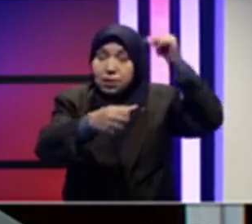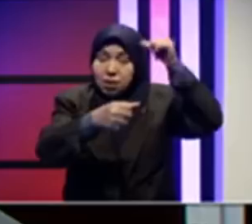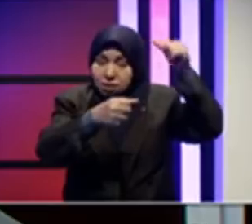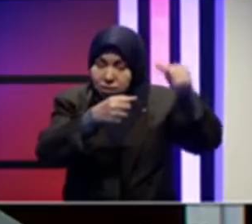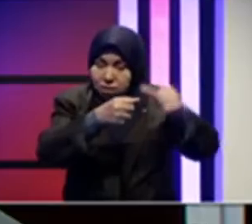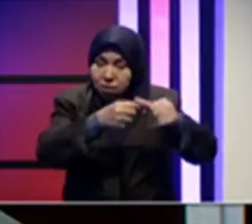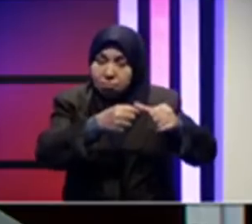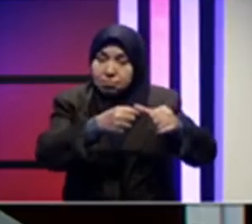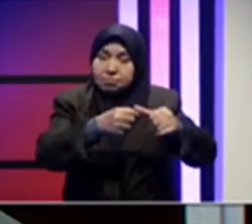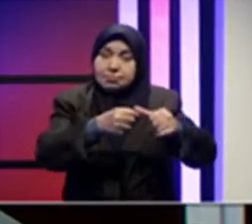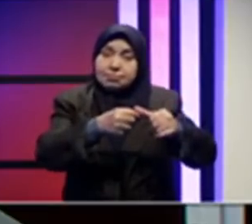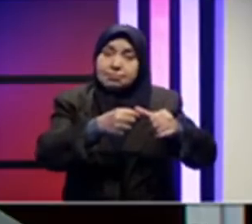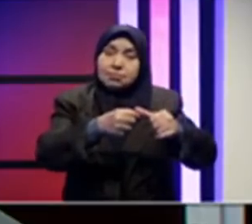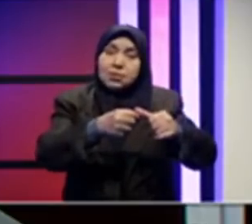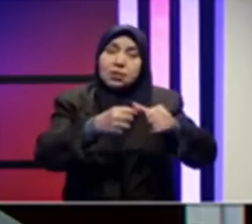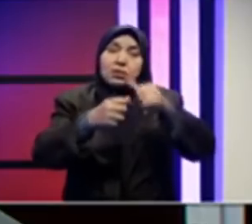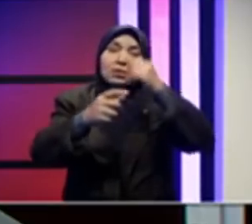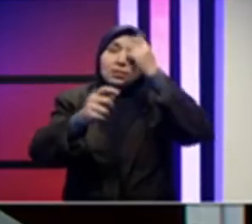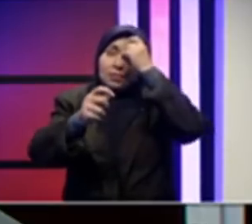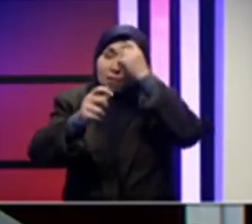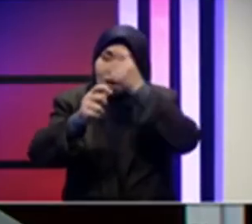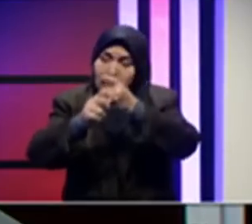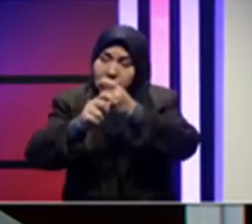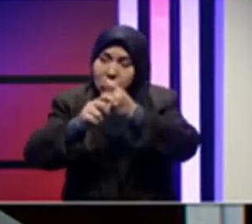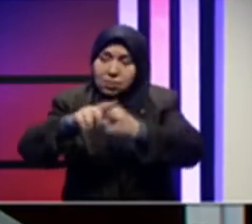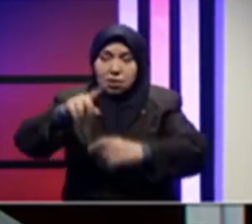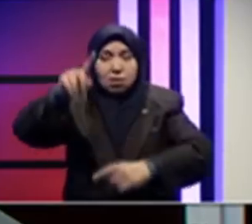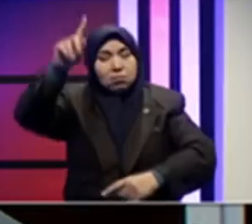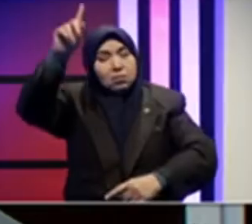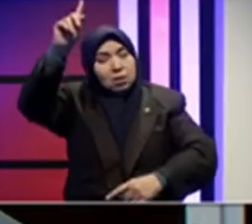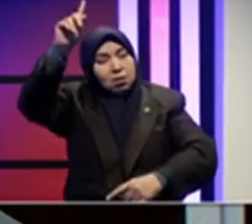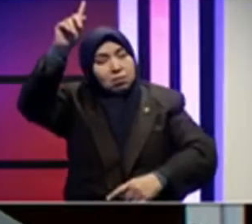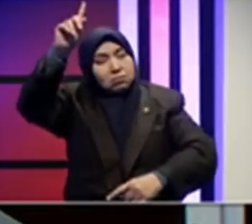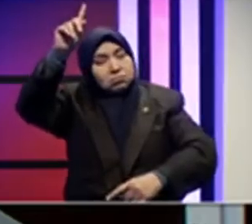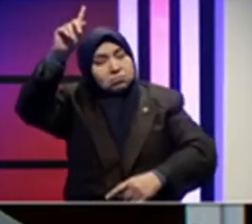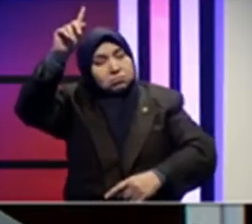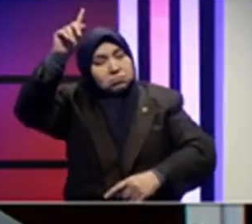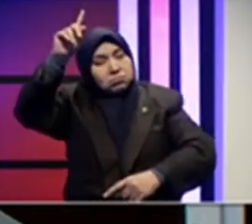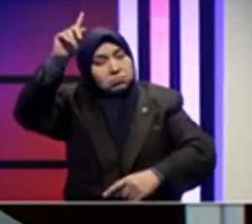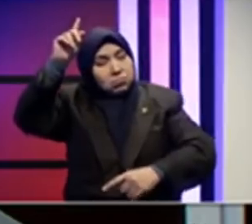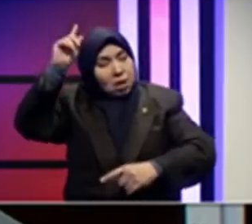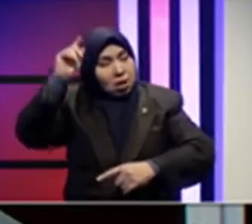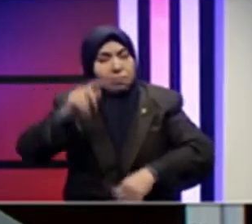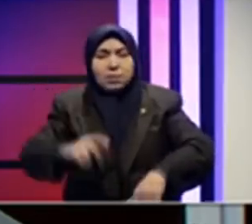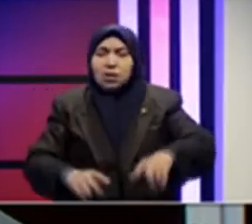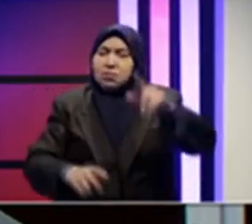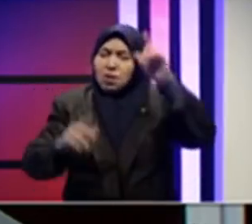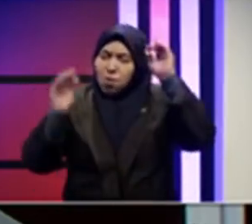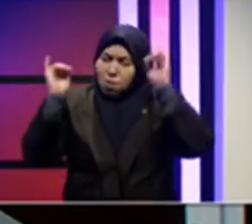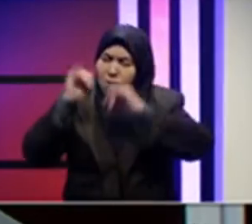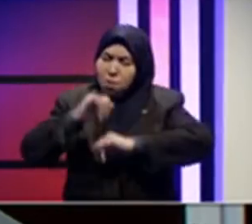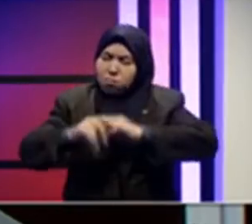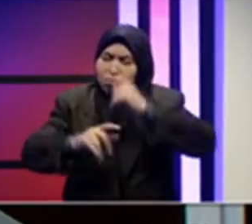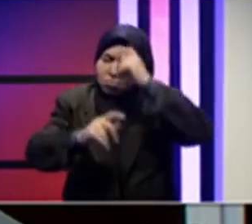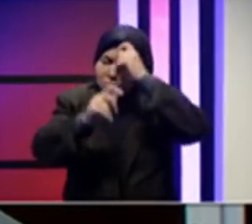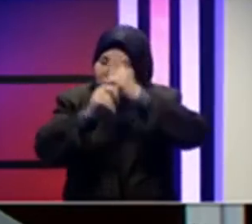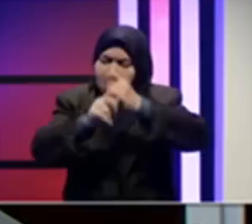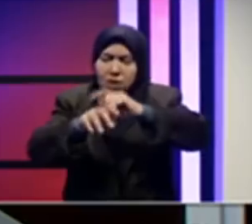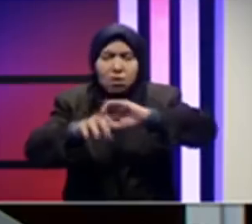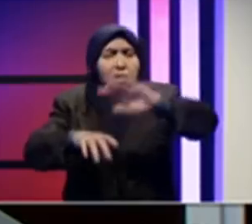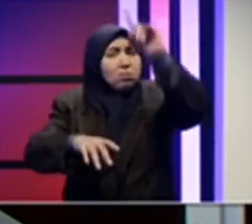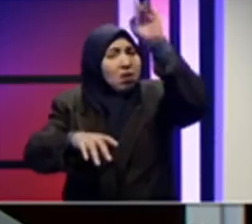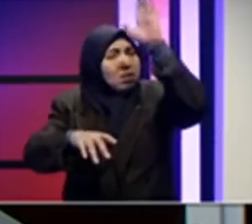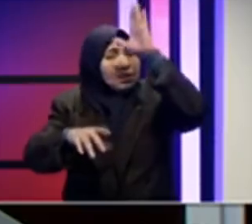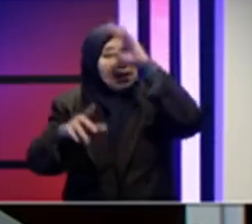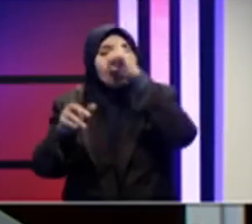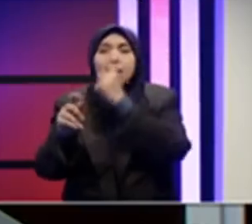wa atiyun. Bertakwalah dan taatlah kepadaku. Takwa pada Allah dan taatlah kepada siapa? Kepada Nabi